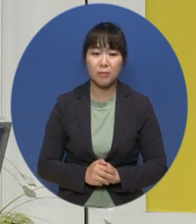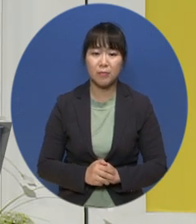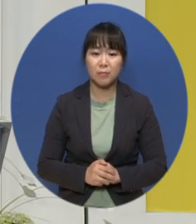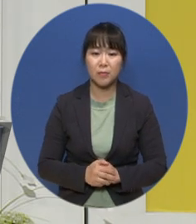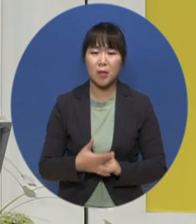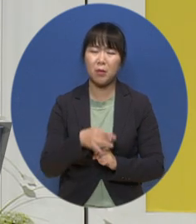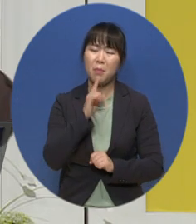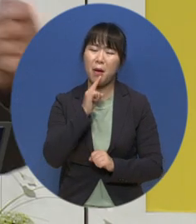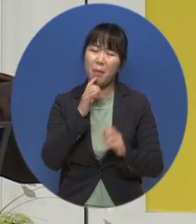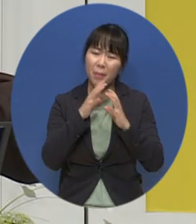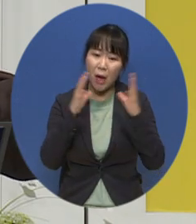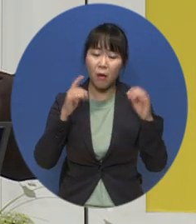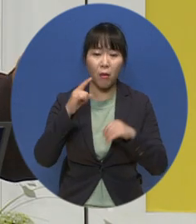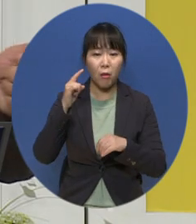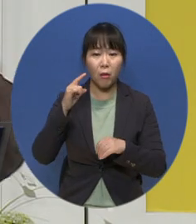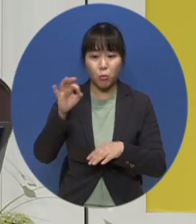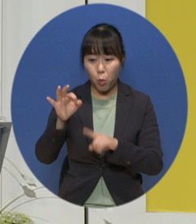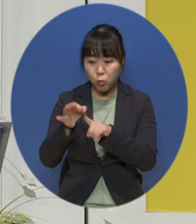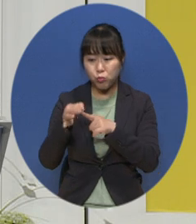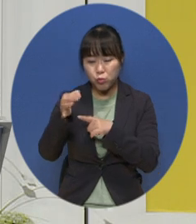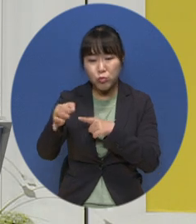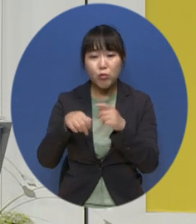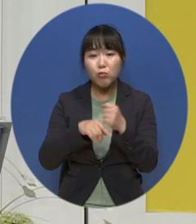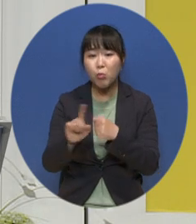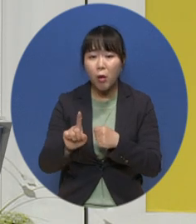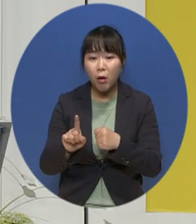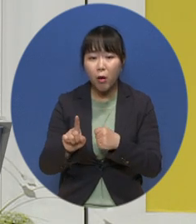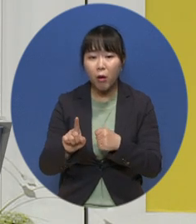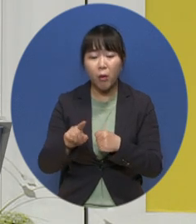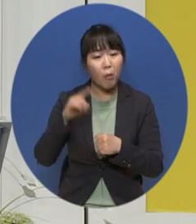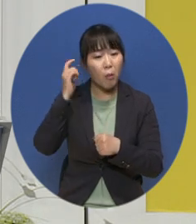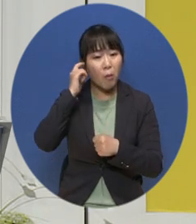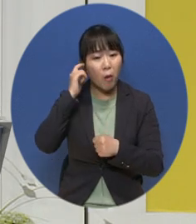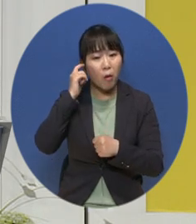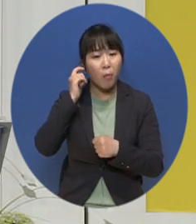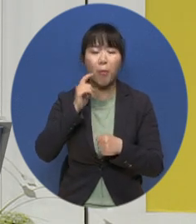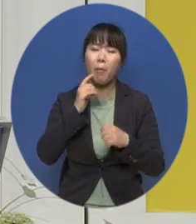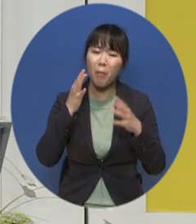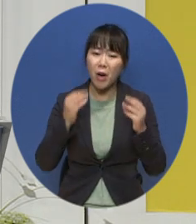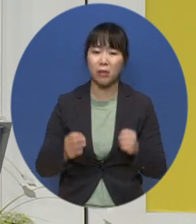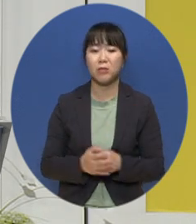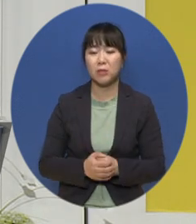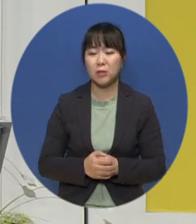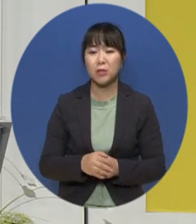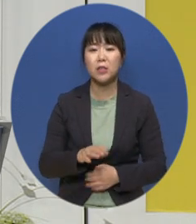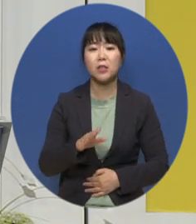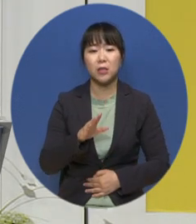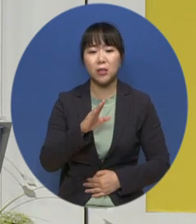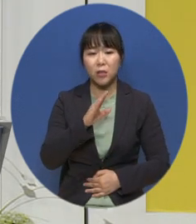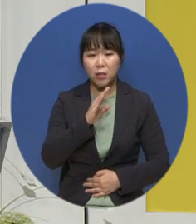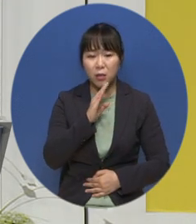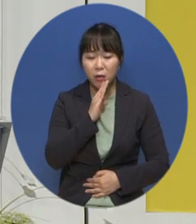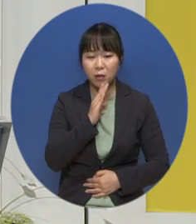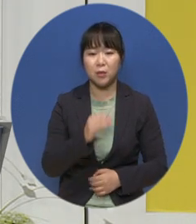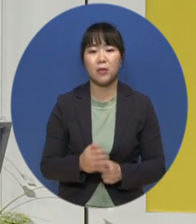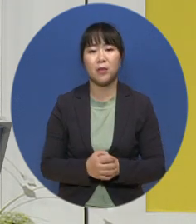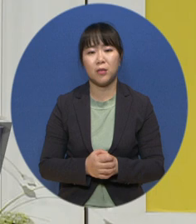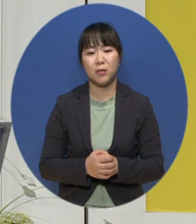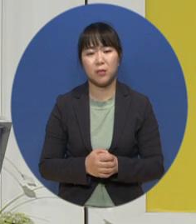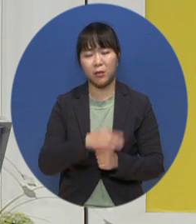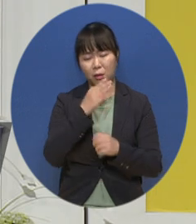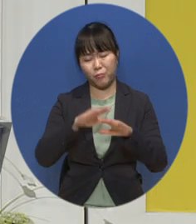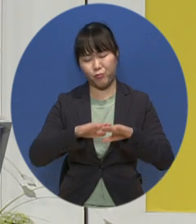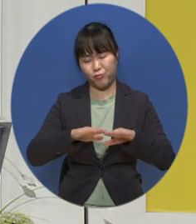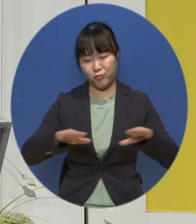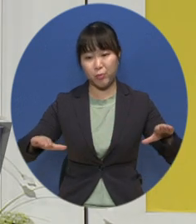이 글은 얘기 항상 2막 이걸 왜 주느냐 하는 사람들은 무지하게 많습니다 그럼 실질적으로 균형을 잡을 수